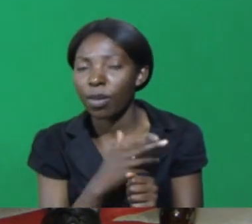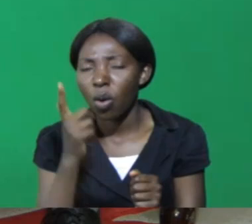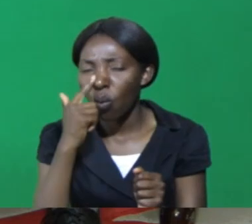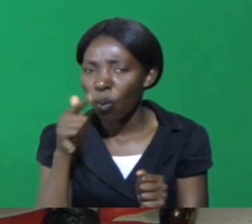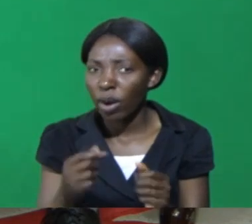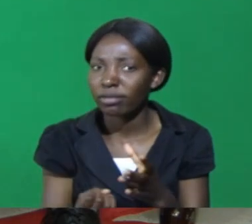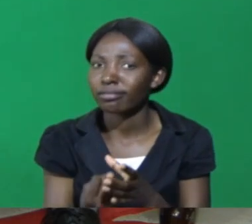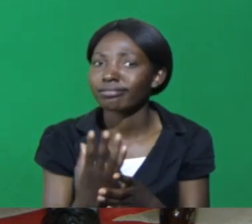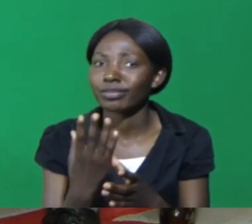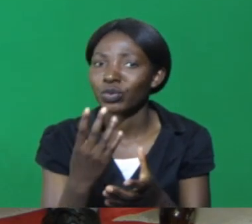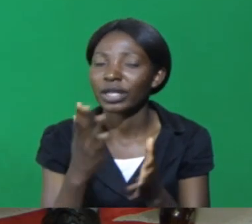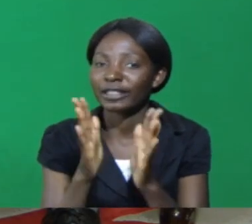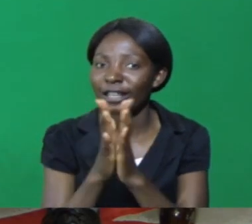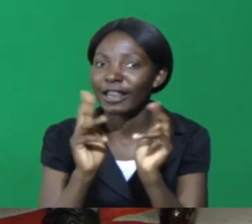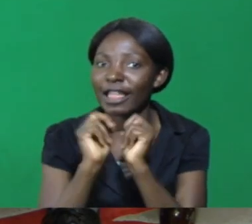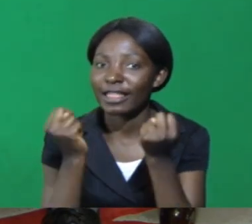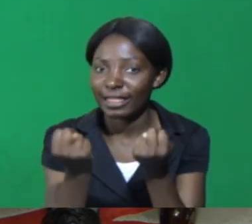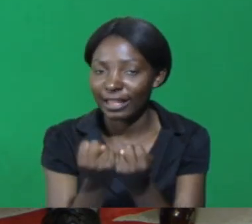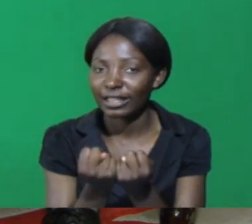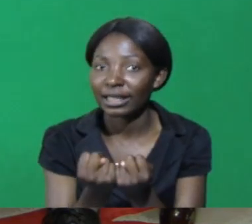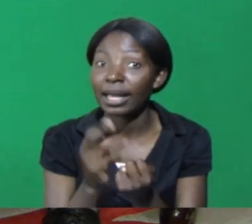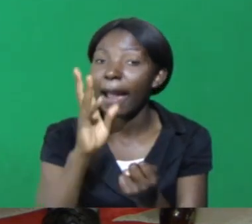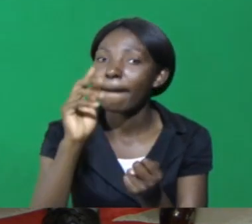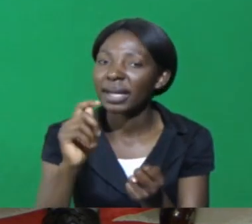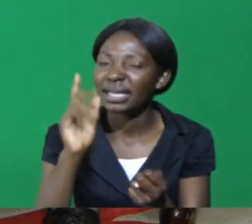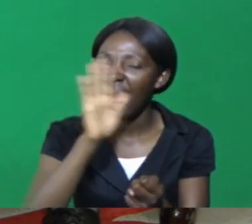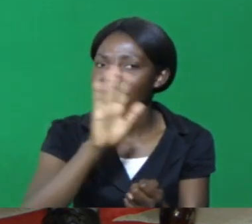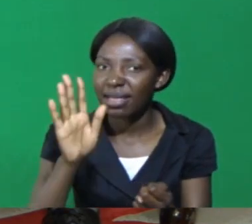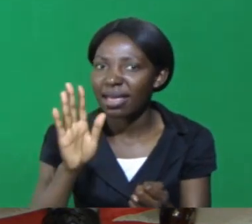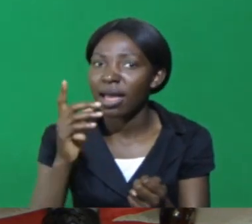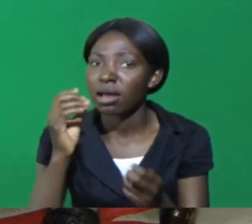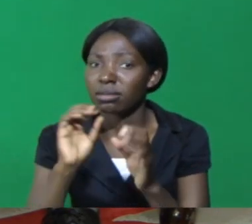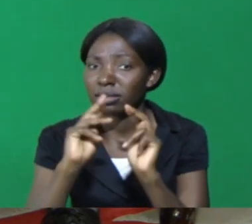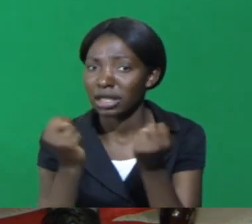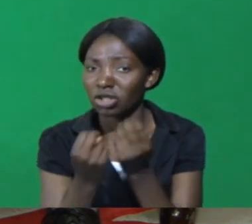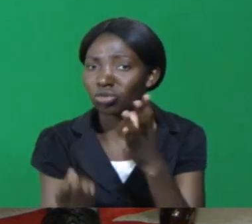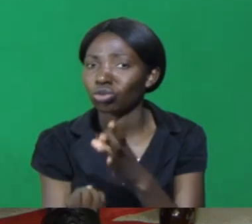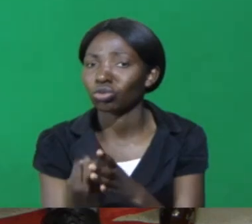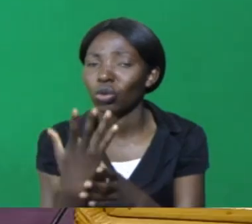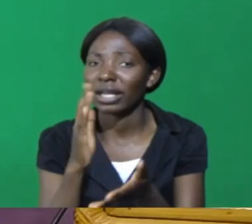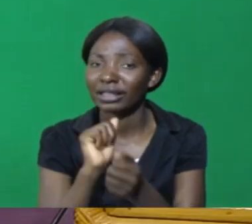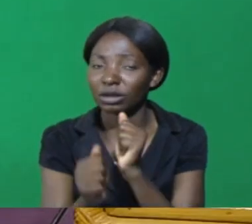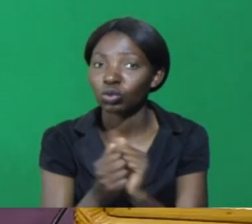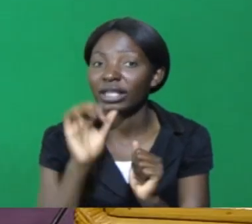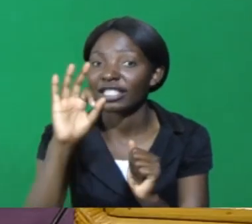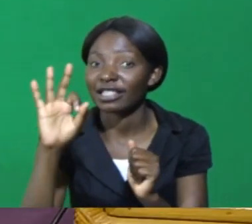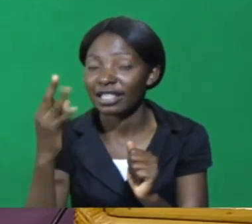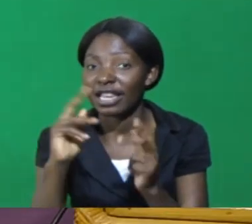kwe10 ndobva aparadza vamwe 3. Yes. maVandals, maOstrogoths namaHeruli zvinowanikwa